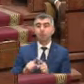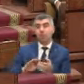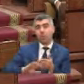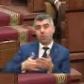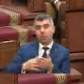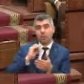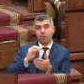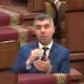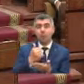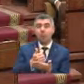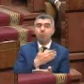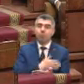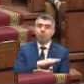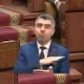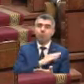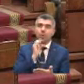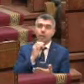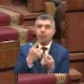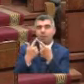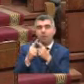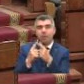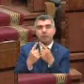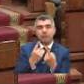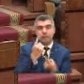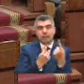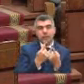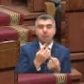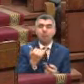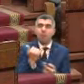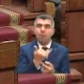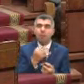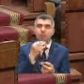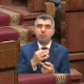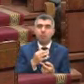وبالنظر للمسؤوليات المتعددة والجسيمة التي تطلع